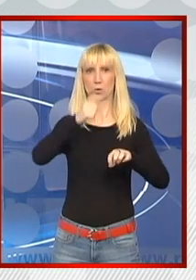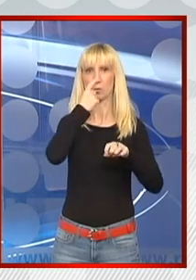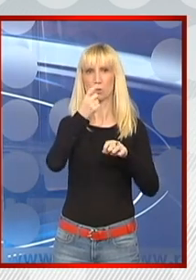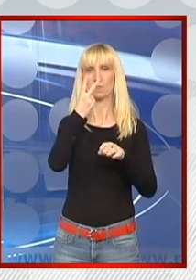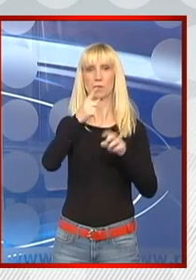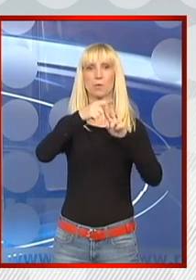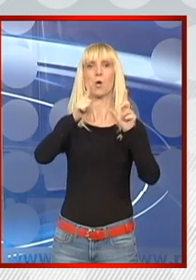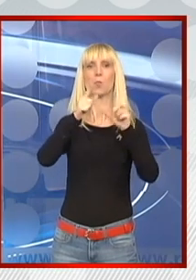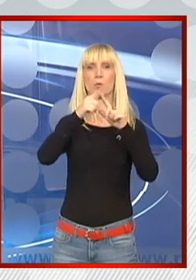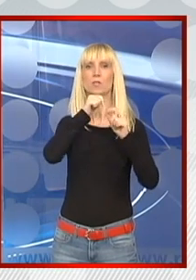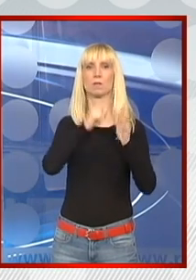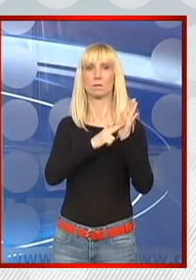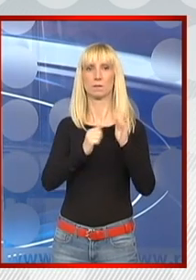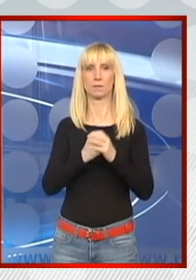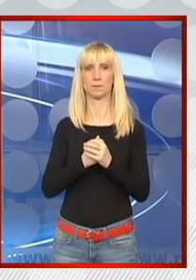Vladimirom Putinom.